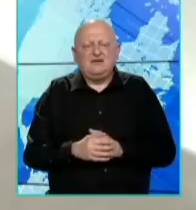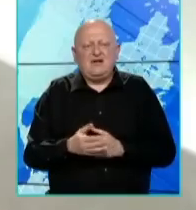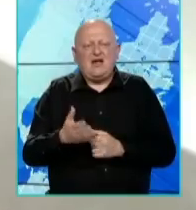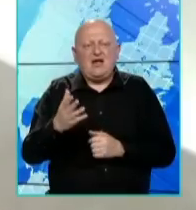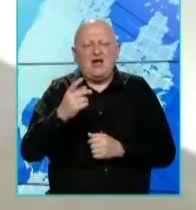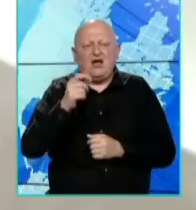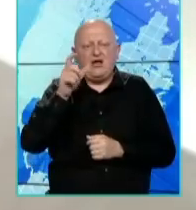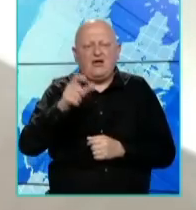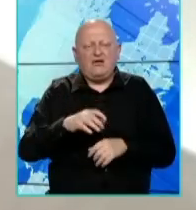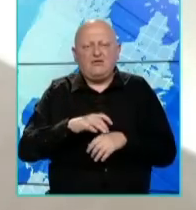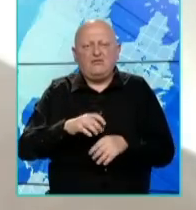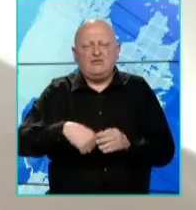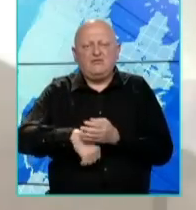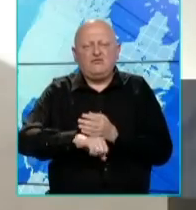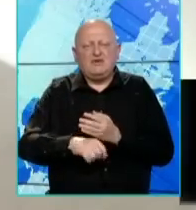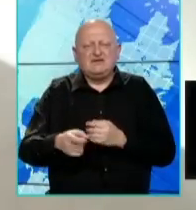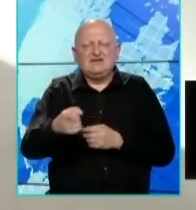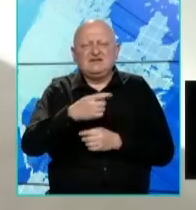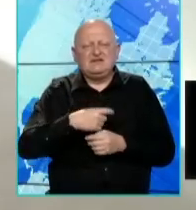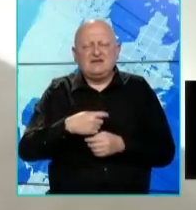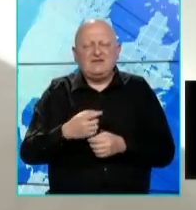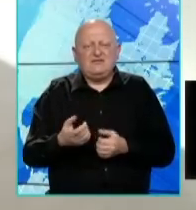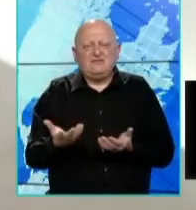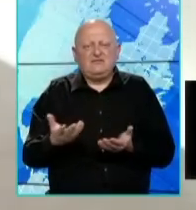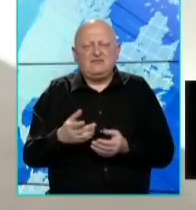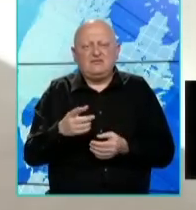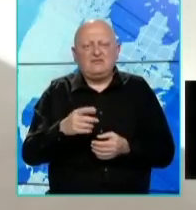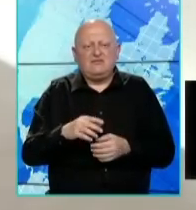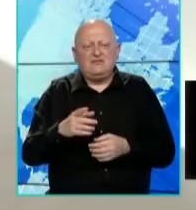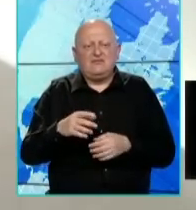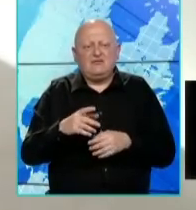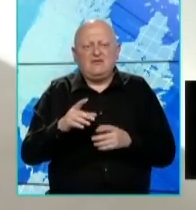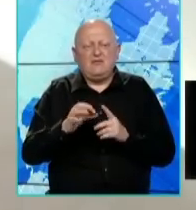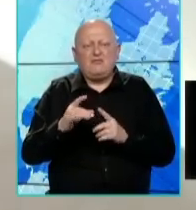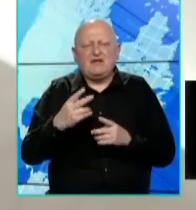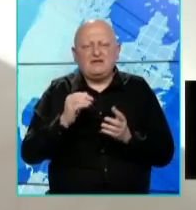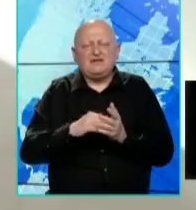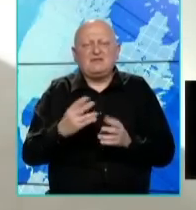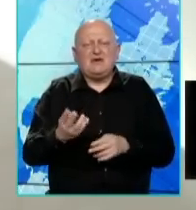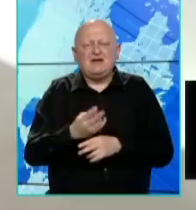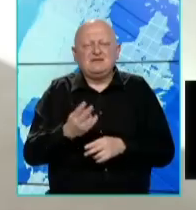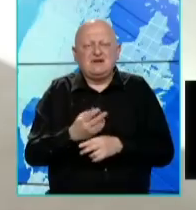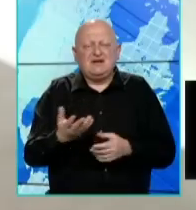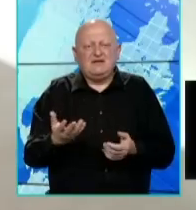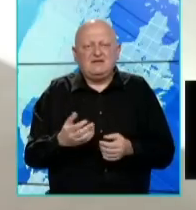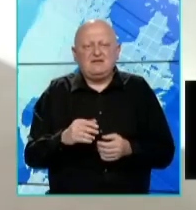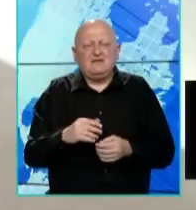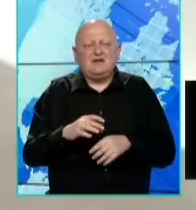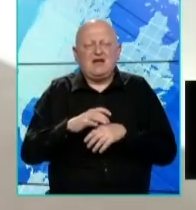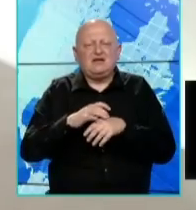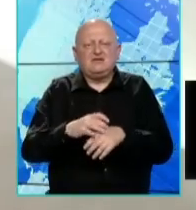ljudi koji vode Nogometni fudbalski savez da su dovodili Pepeva, kažu treba nam stranac. Da su